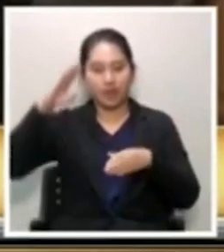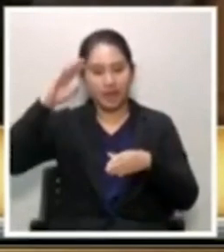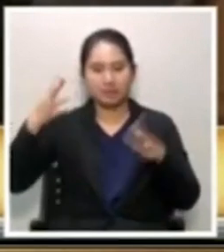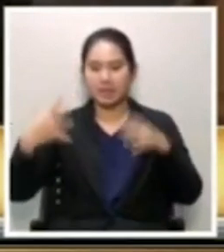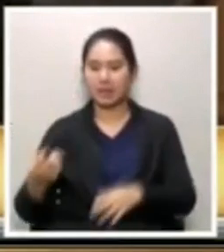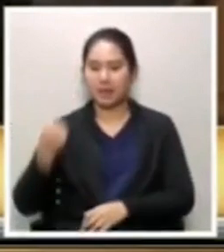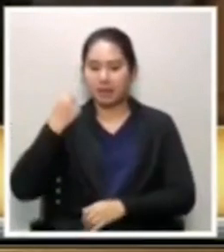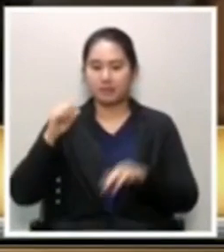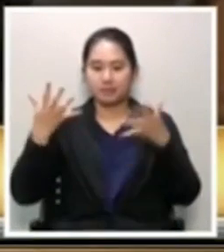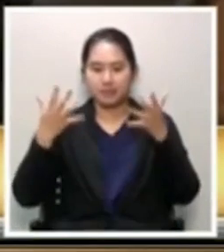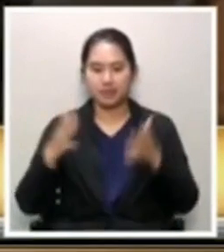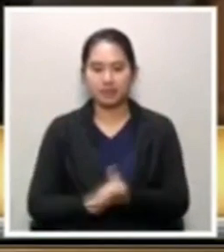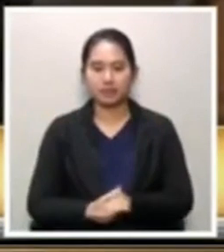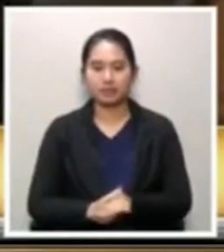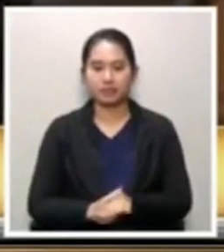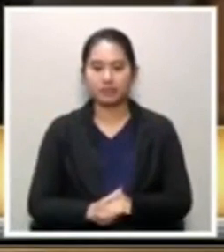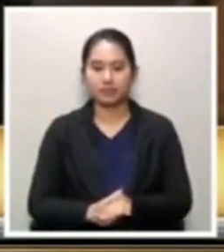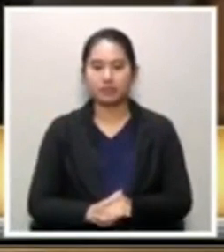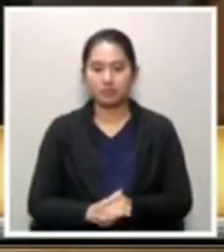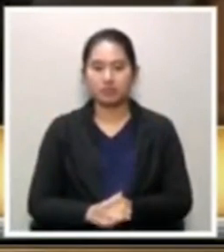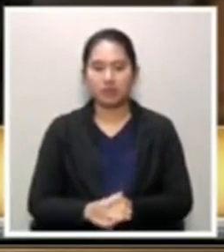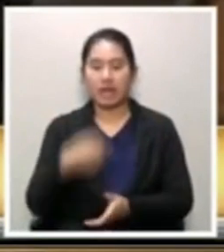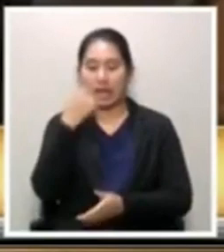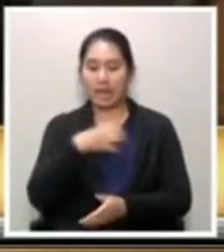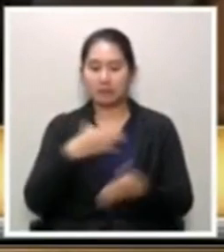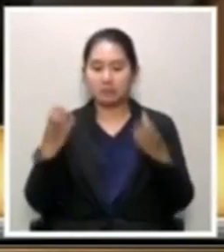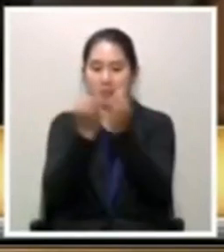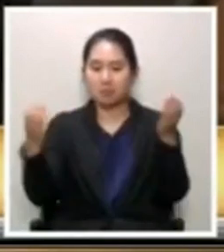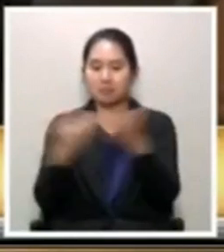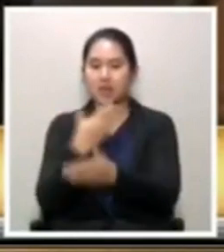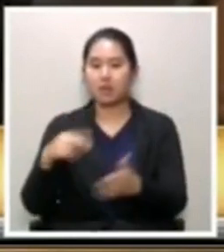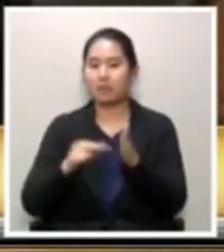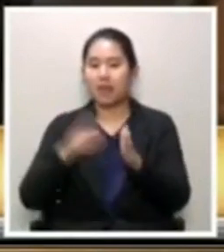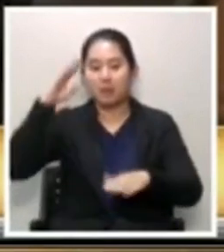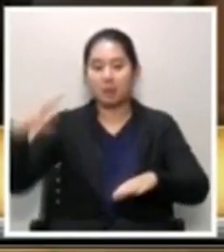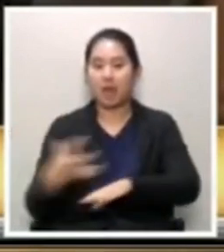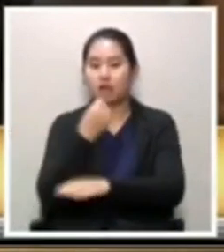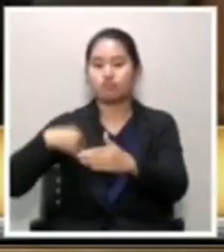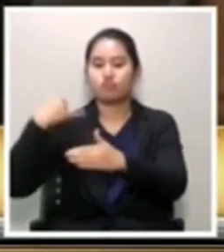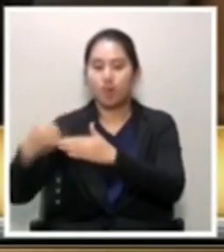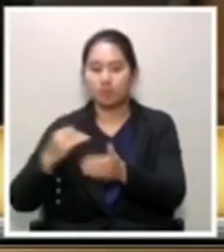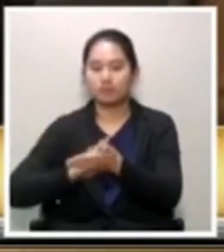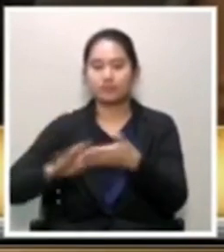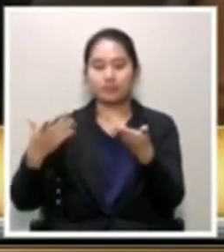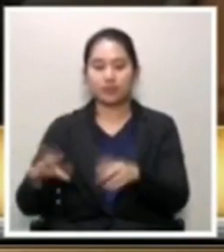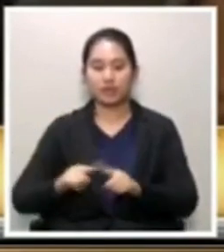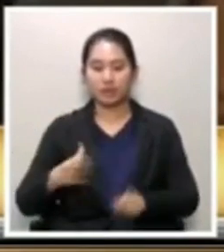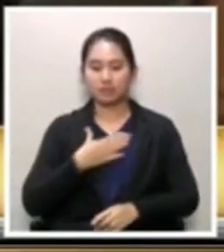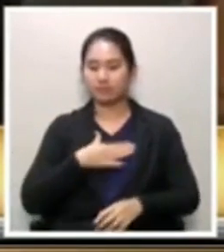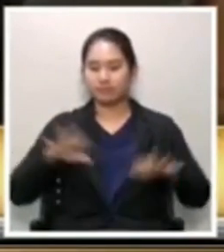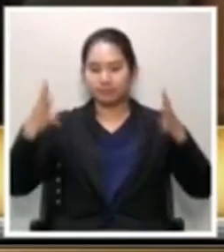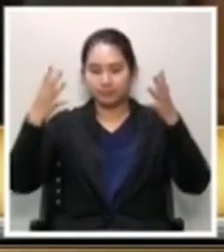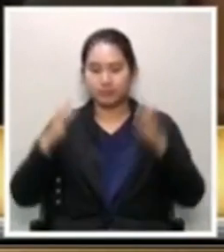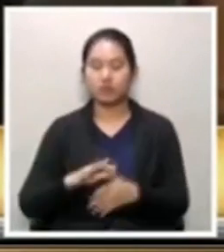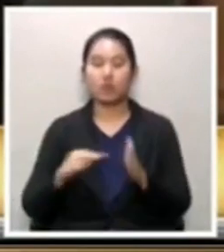ำลังครับพวกคนอื่นพวกกองทัพเขามีปุ๊บเขาอยากเปลี่ยนรัฐธรรมนูญเขาออกมายึดอำนาจวันเดียวจบเรียบร้อยแต่พวกเราไม่มีครับเรา